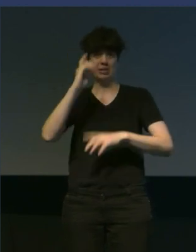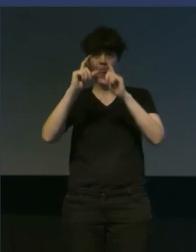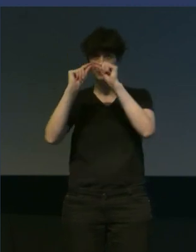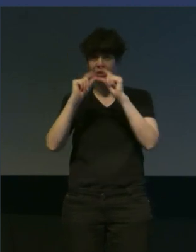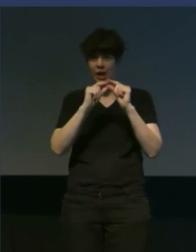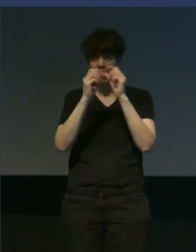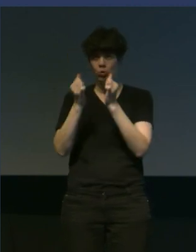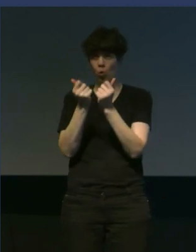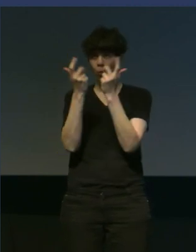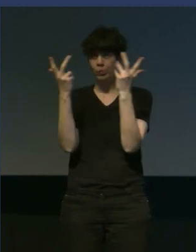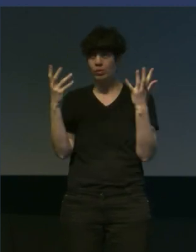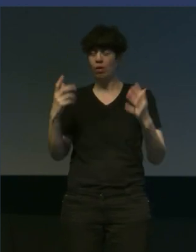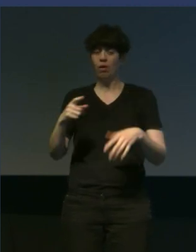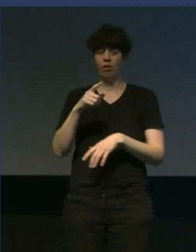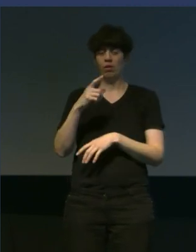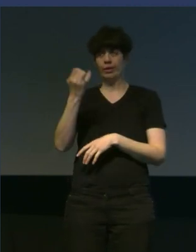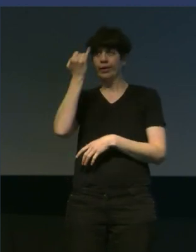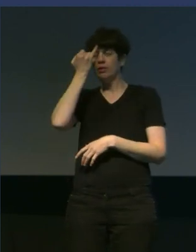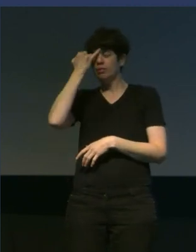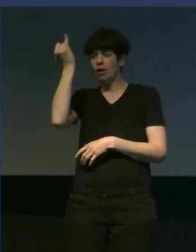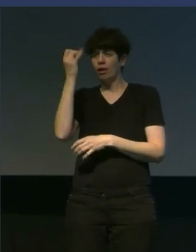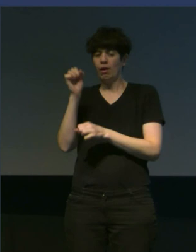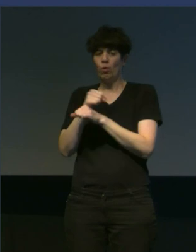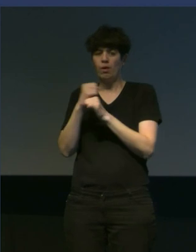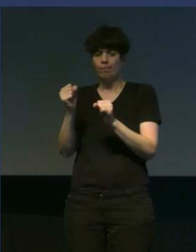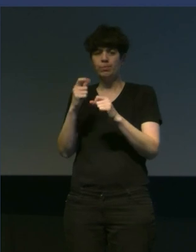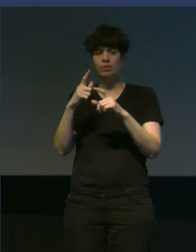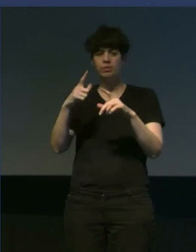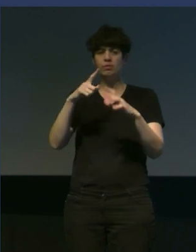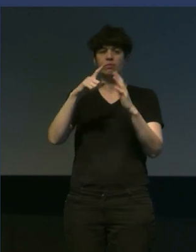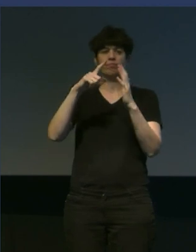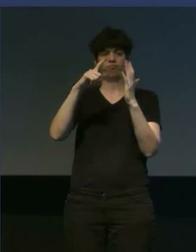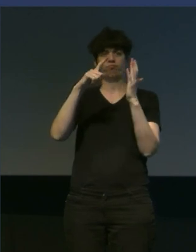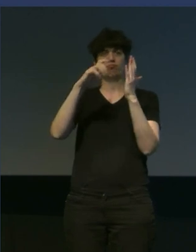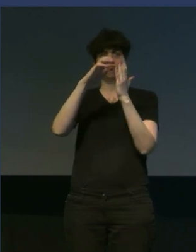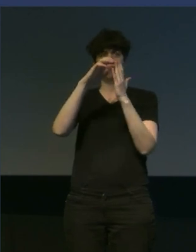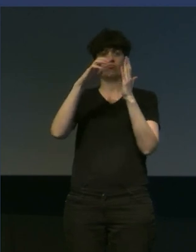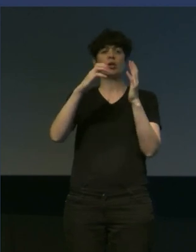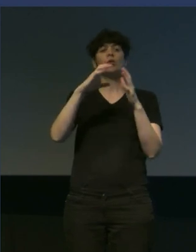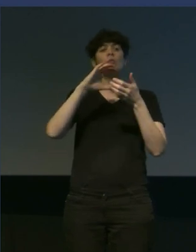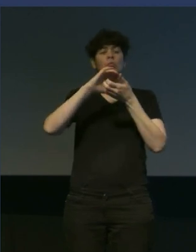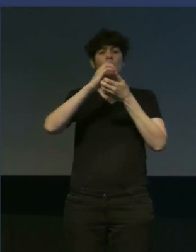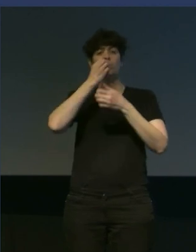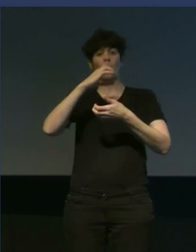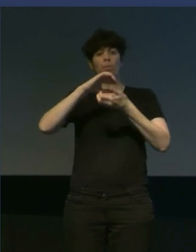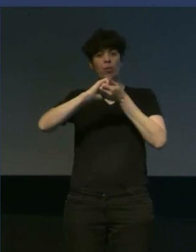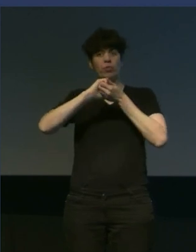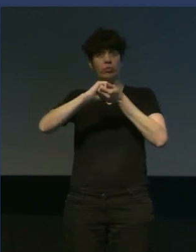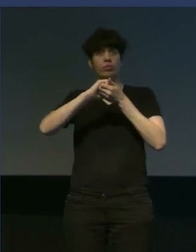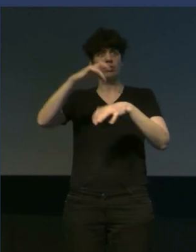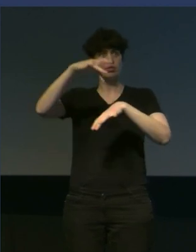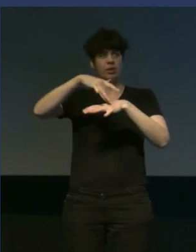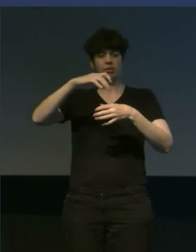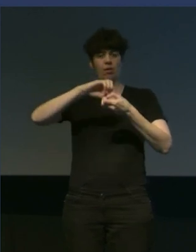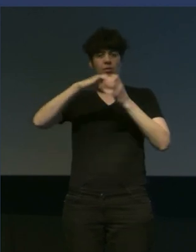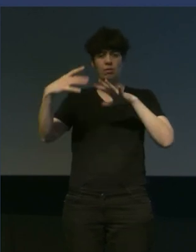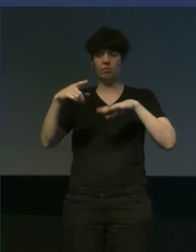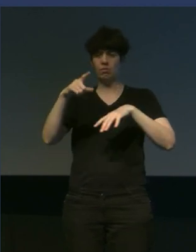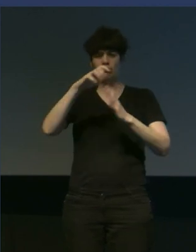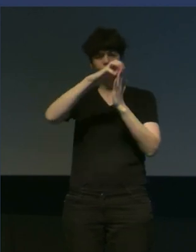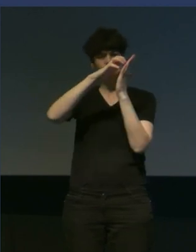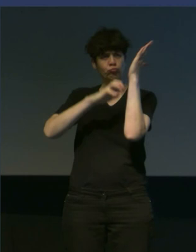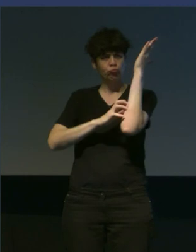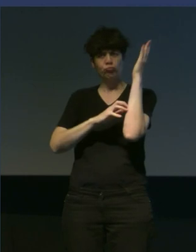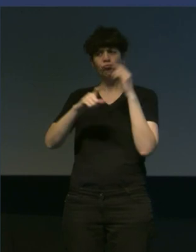ont une brillante idée. C'est-à-dire qu'il y avait la synthèse écrite sur le site de Bonpod, qui était très bien référencé pour le coup, parce qu'il y a plein de gens qui vont